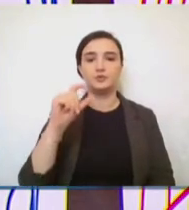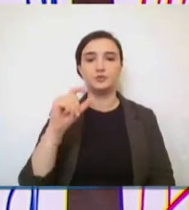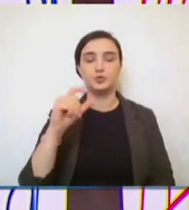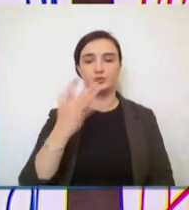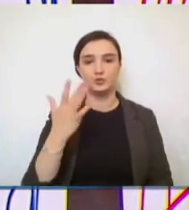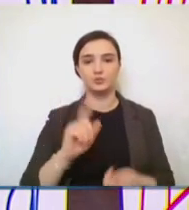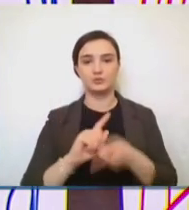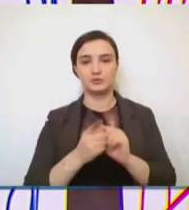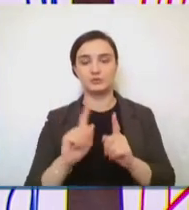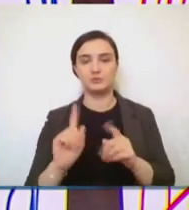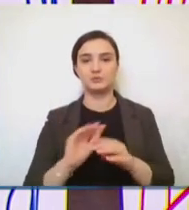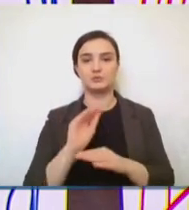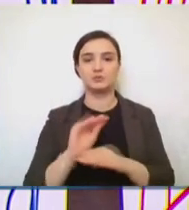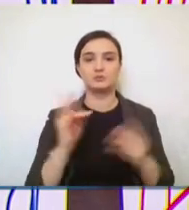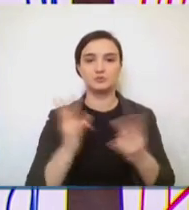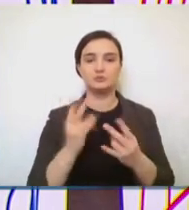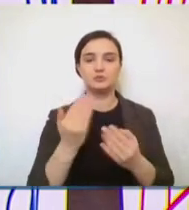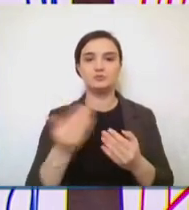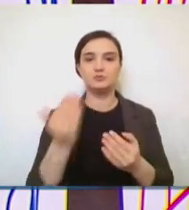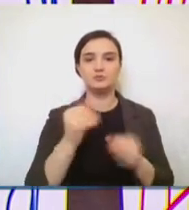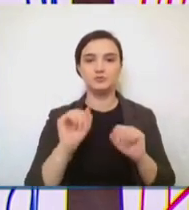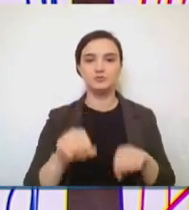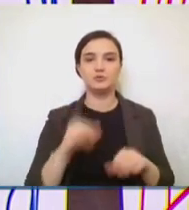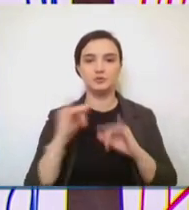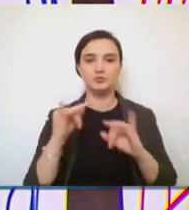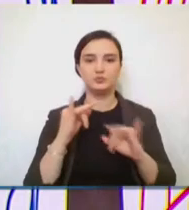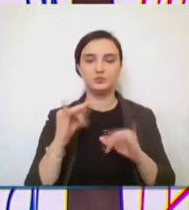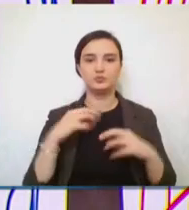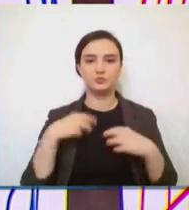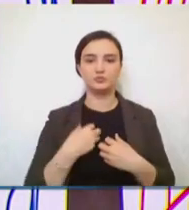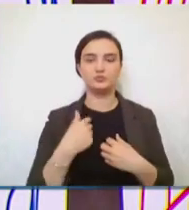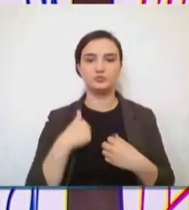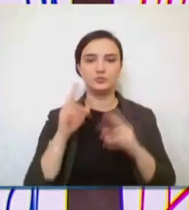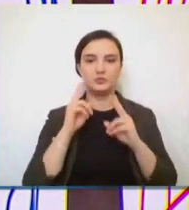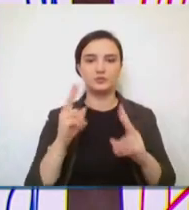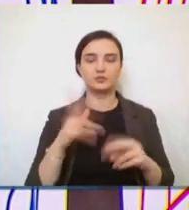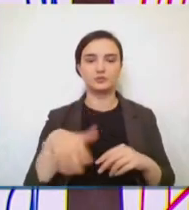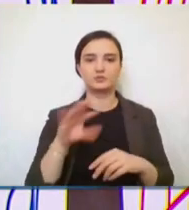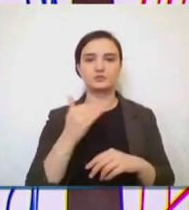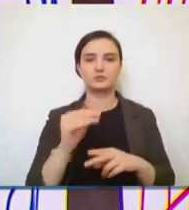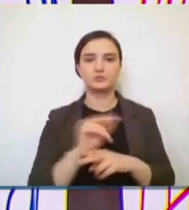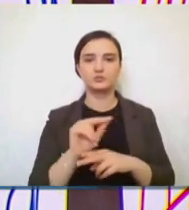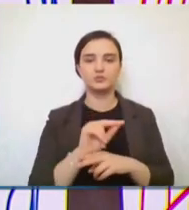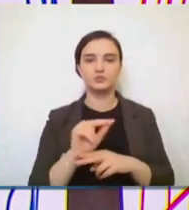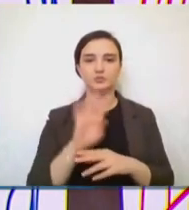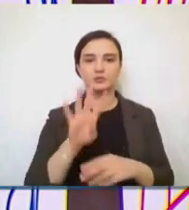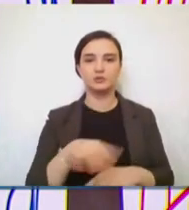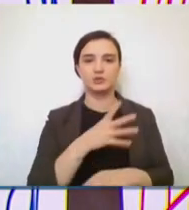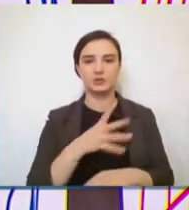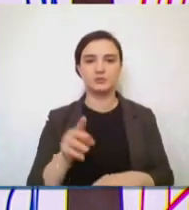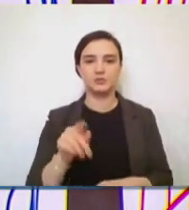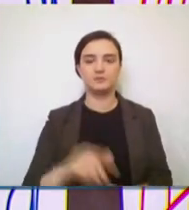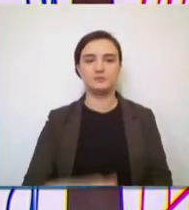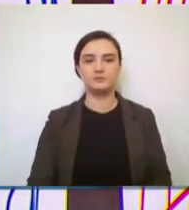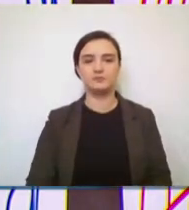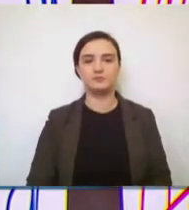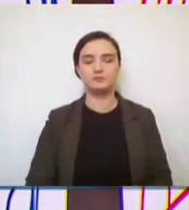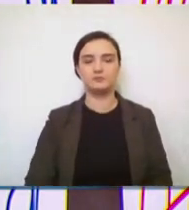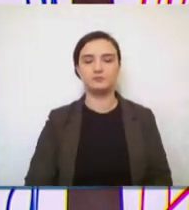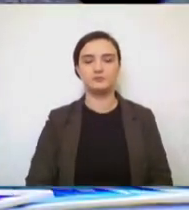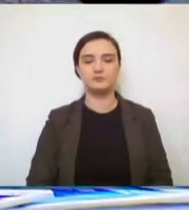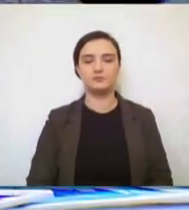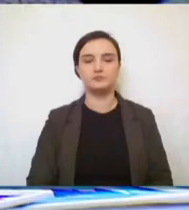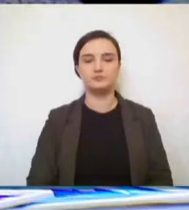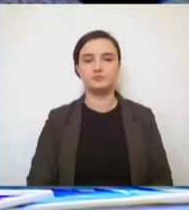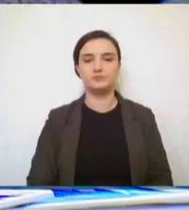დამატება, თქვენ შეიძლება გაესაუბროთ სამწუხაროდ, ჩვენ არ ვიცით თქვენი მკურნალობის სქემა. დიახ. ელენე, რა კითხვა აქვს მაყურებელს? კიდევ